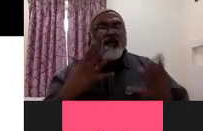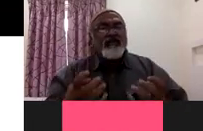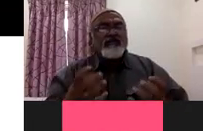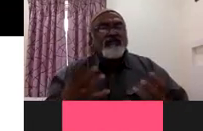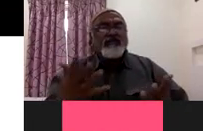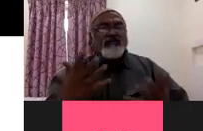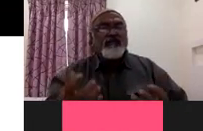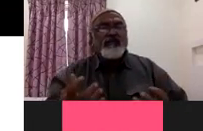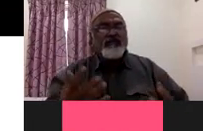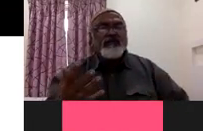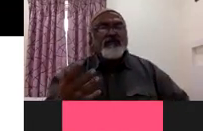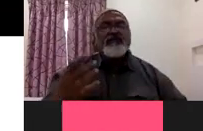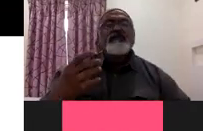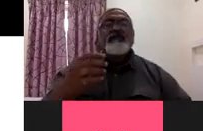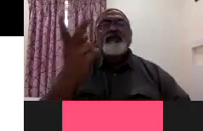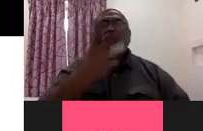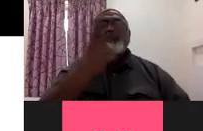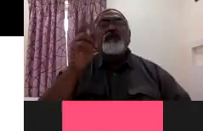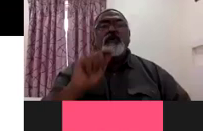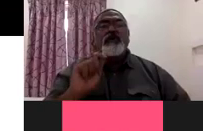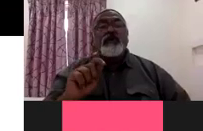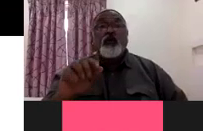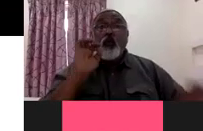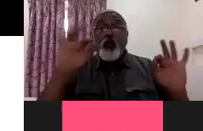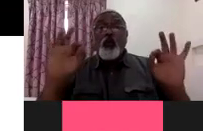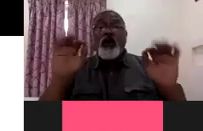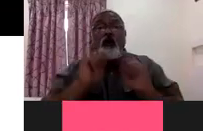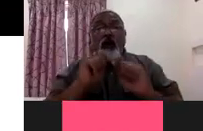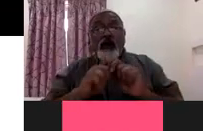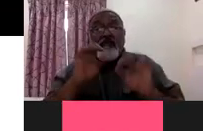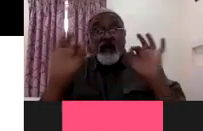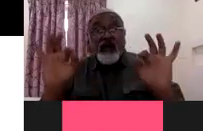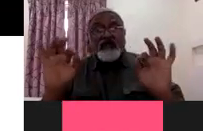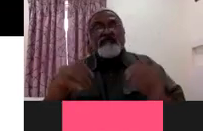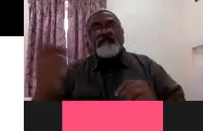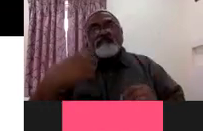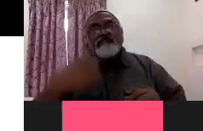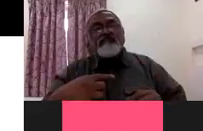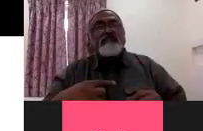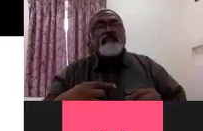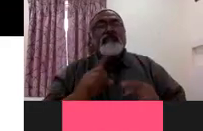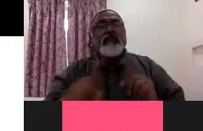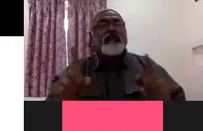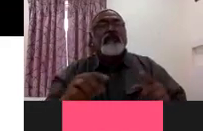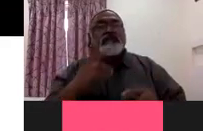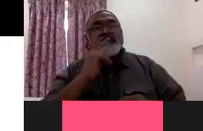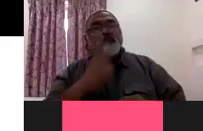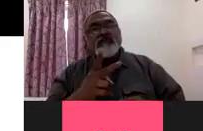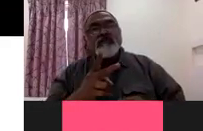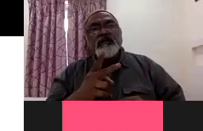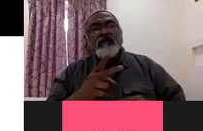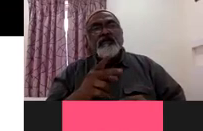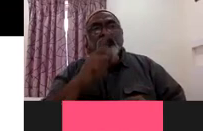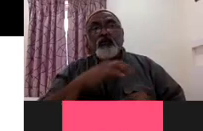मेरे दोनों जो वर्कर्स हों वो फुल एफिशिएंसी से काम कर पाएं. लेकिन सर मैं ये भी देख सकता हूं कि एक जो बहुत